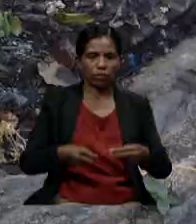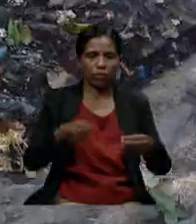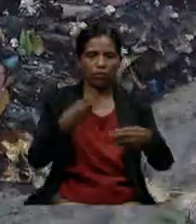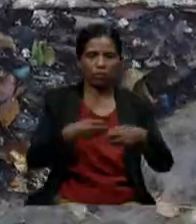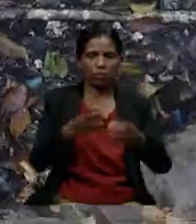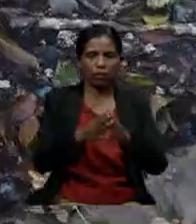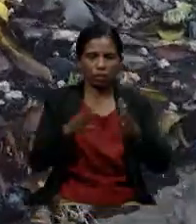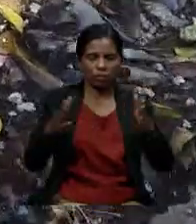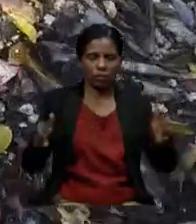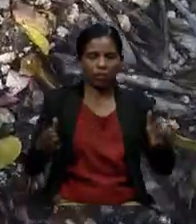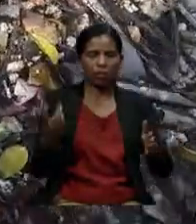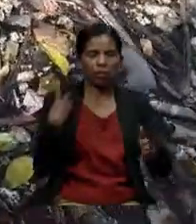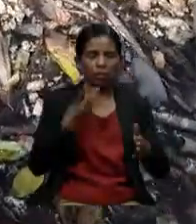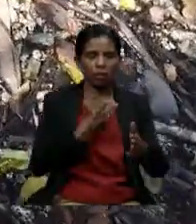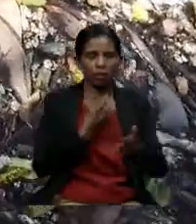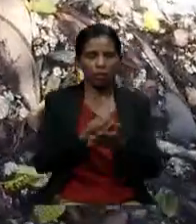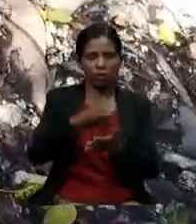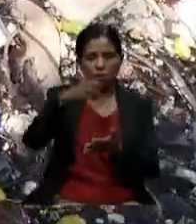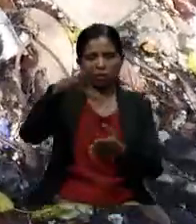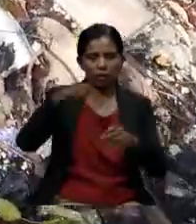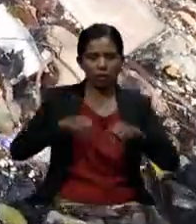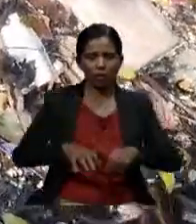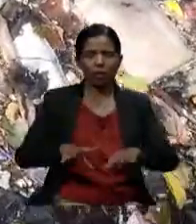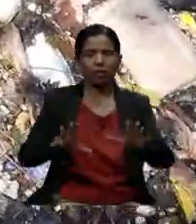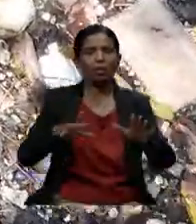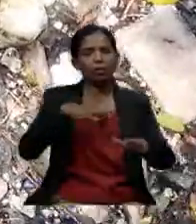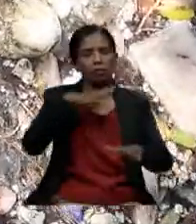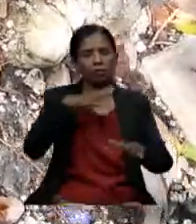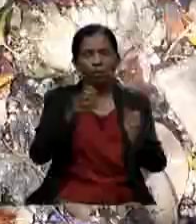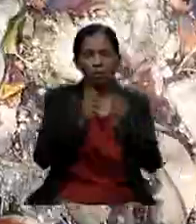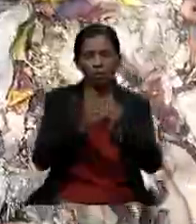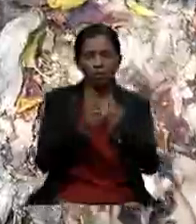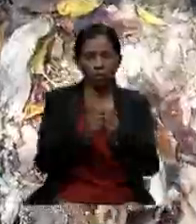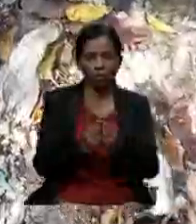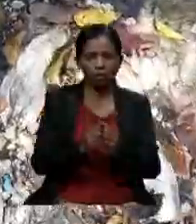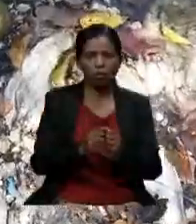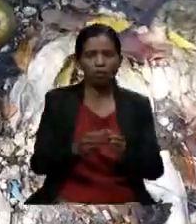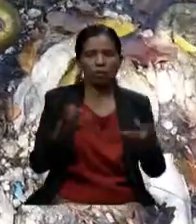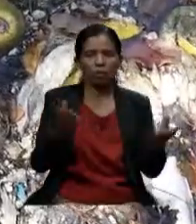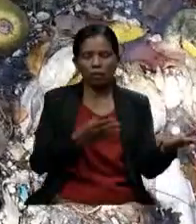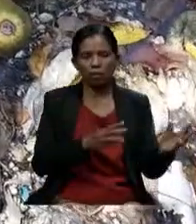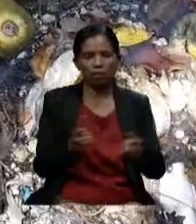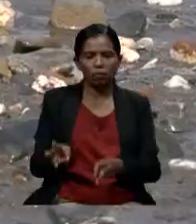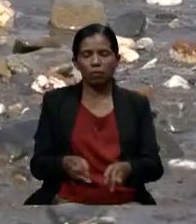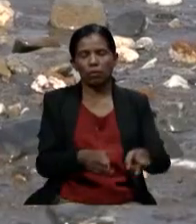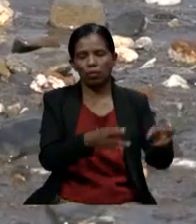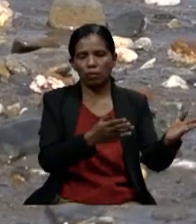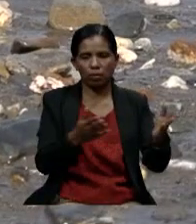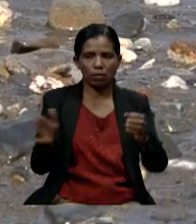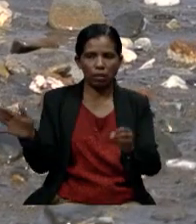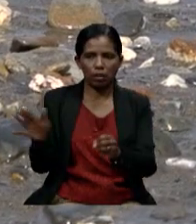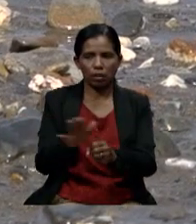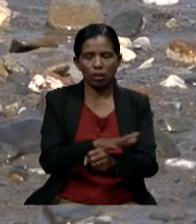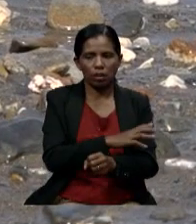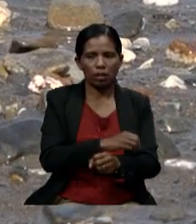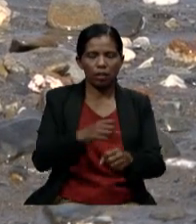ba biodiversidade tasi. Lixo hamutu kotahu nebe mota lori batasi bele taka no estraga